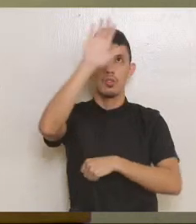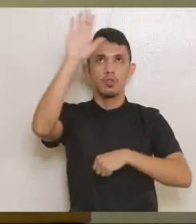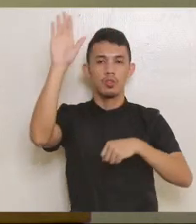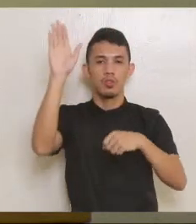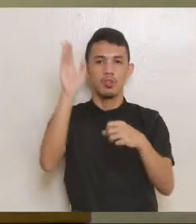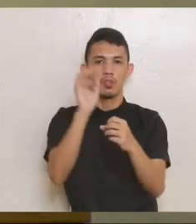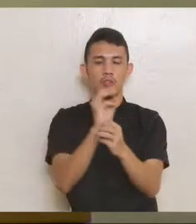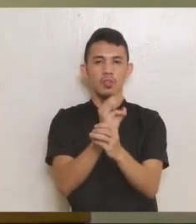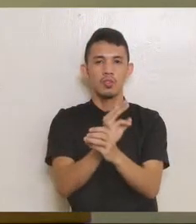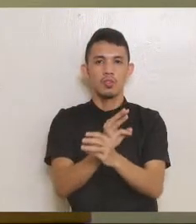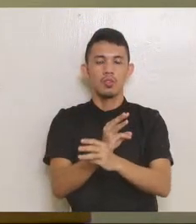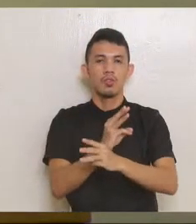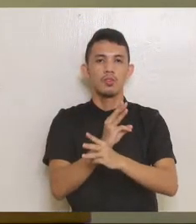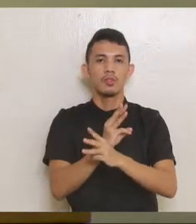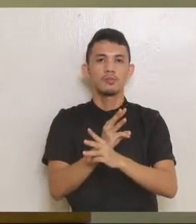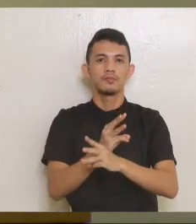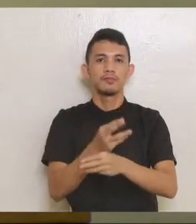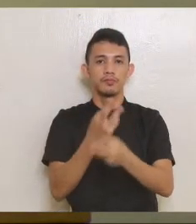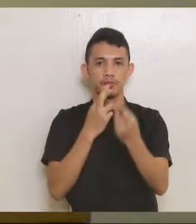buhat.